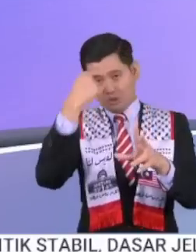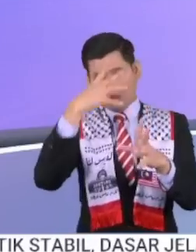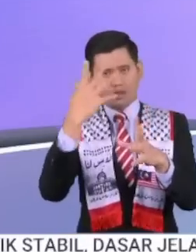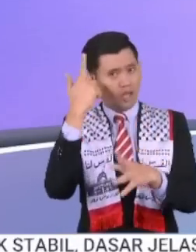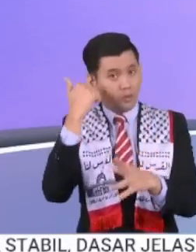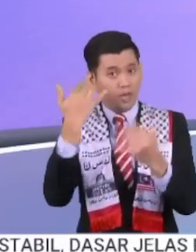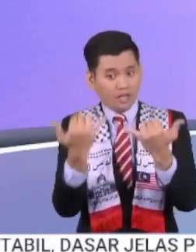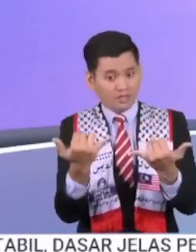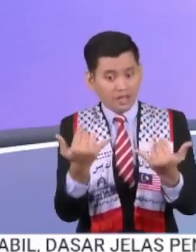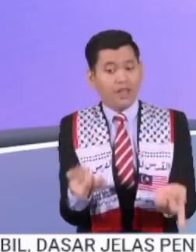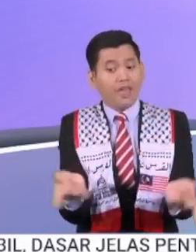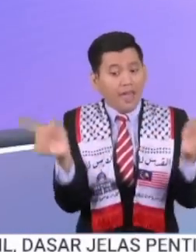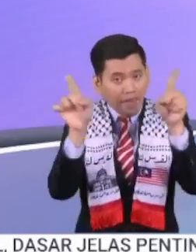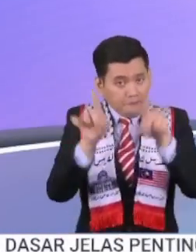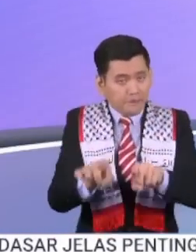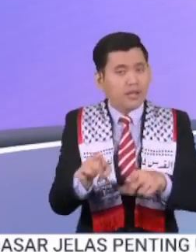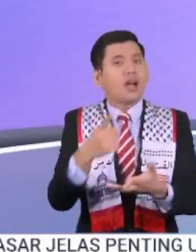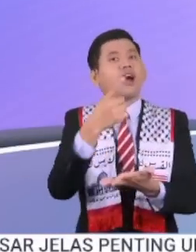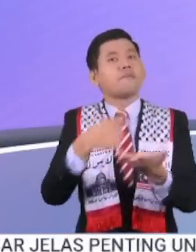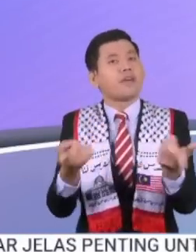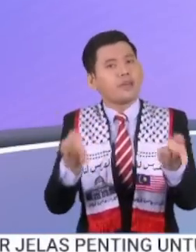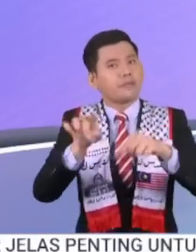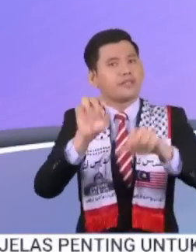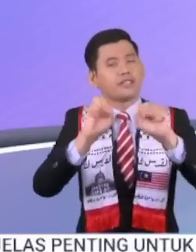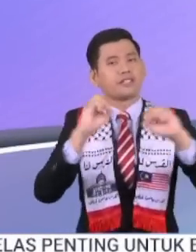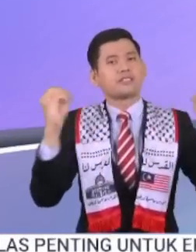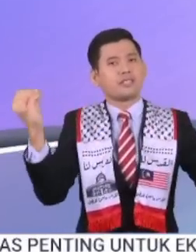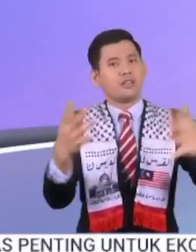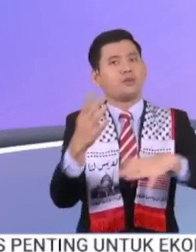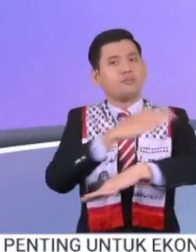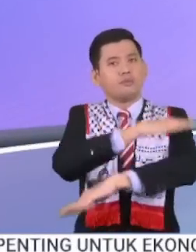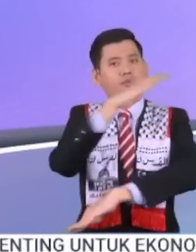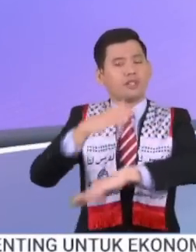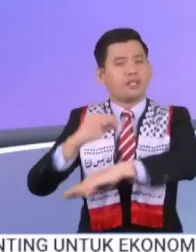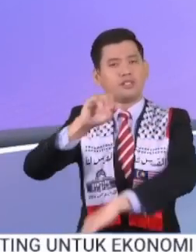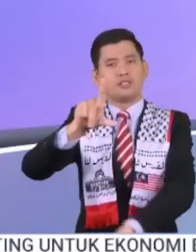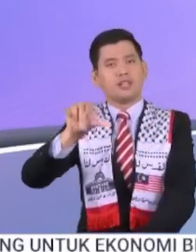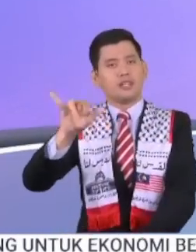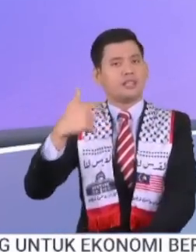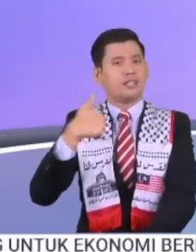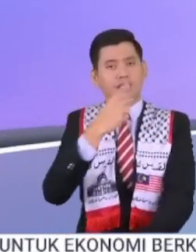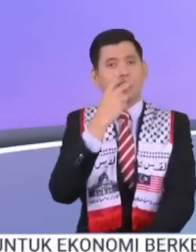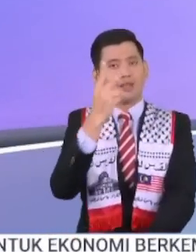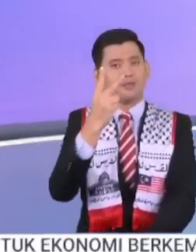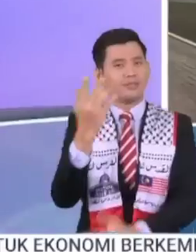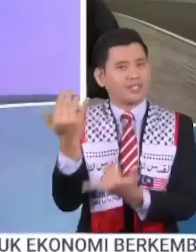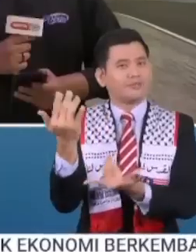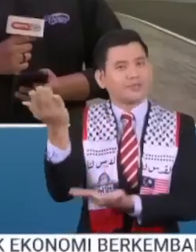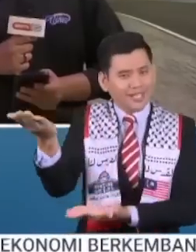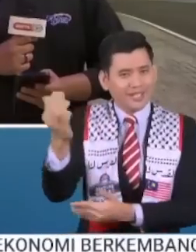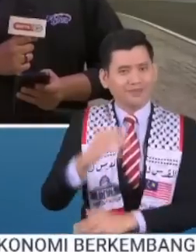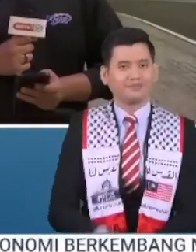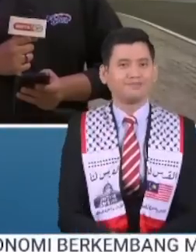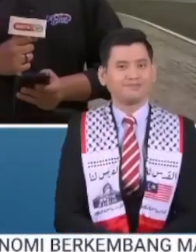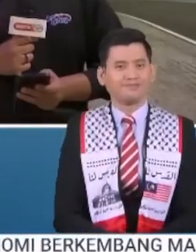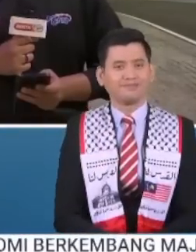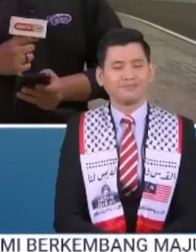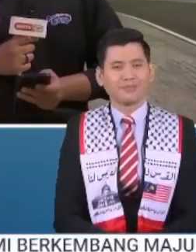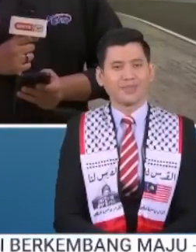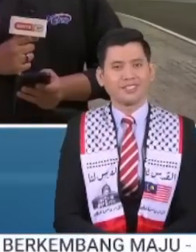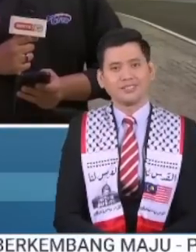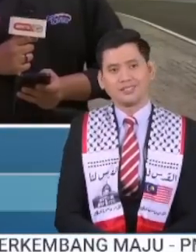situasi semasa dari Stadium Nasional Bukit Jalil, kita bersama wartawan Amirul Aizat Muhammad Syafi. Silakan.